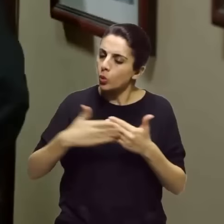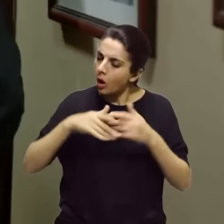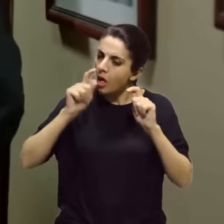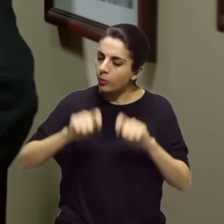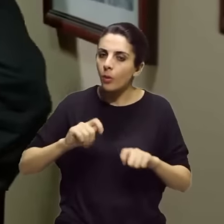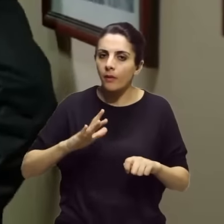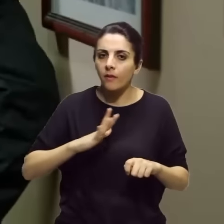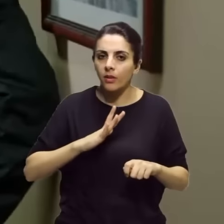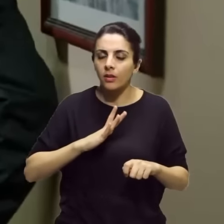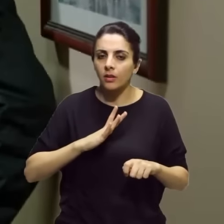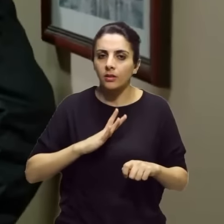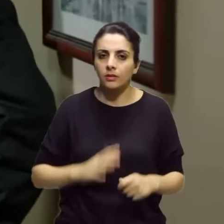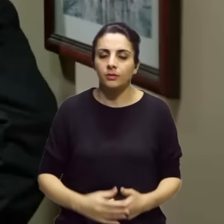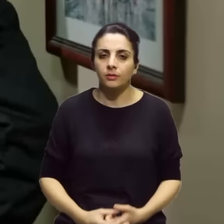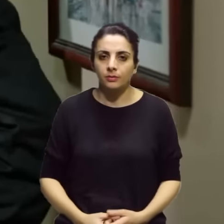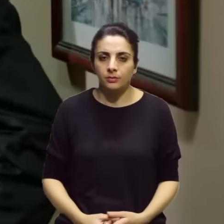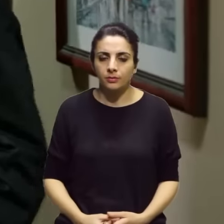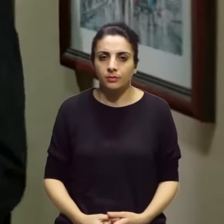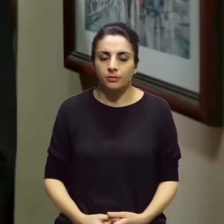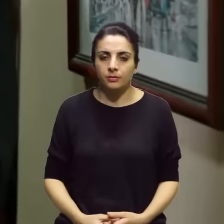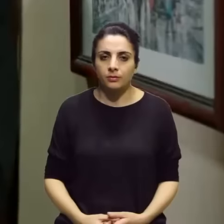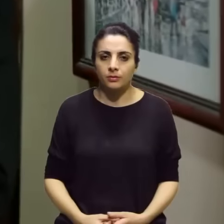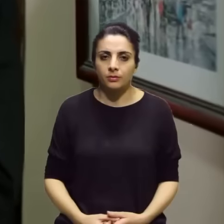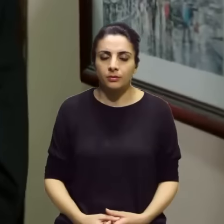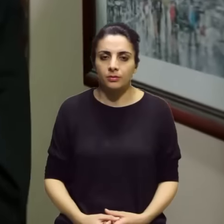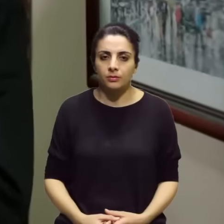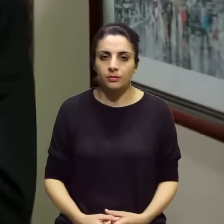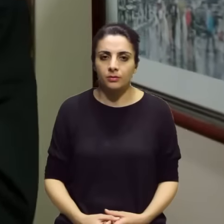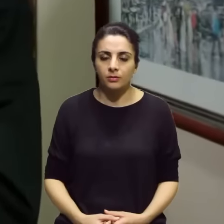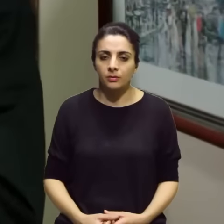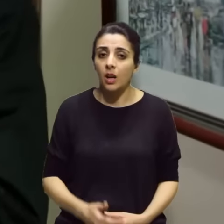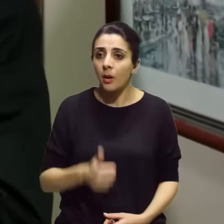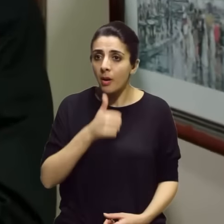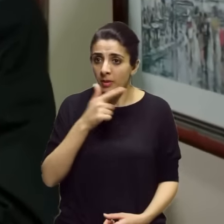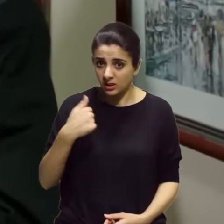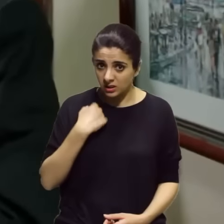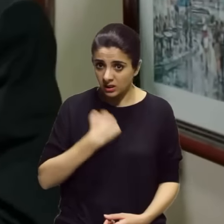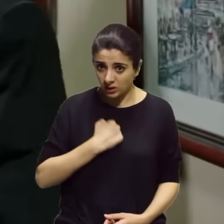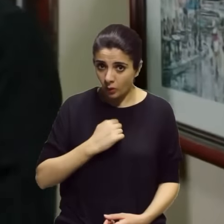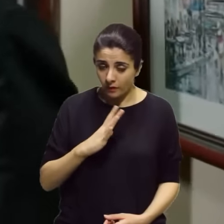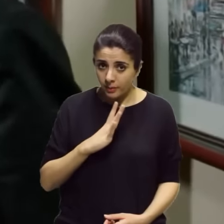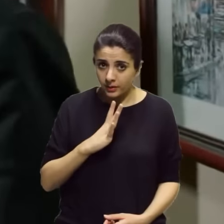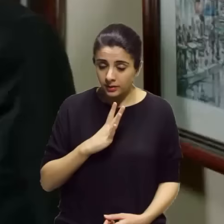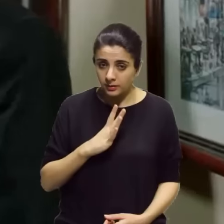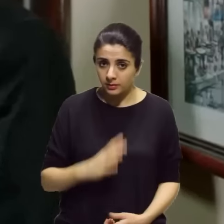yapacağız. Masar kapı dışında stresli dururken sol parmağındaki yüzüğe baktı. Babam hala kızgın mı